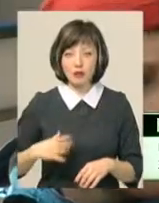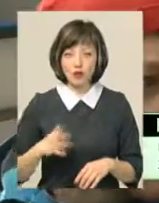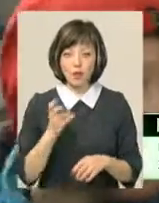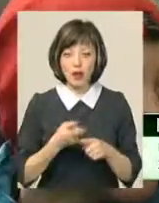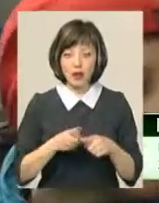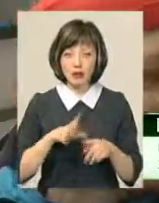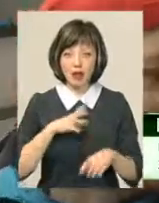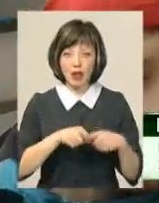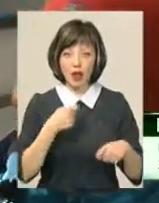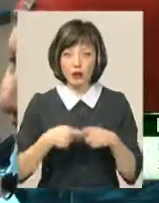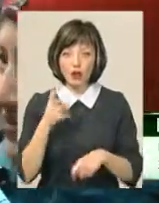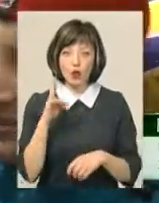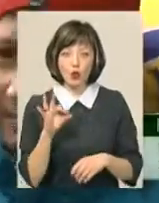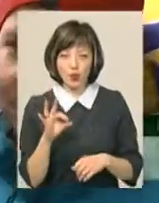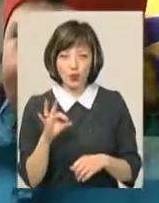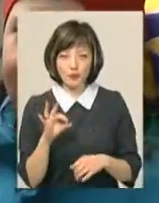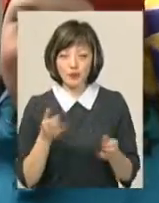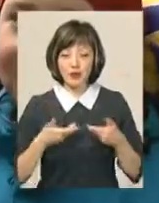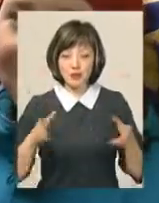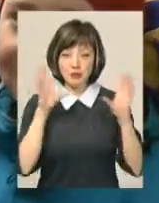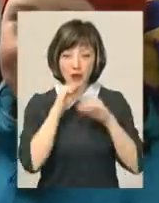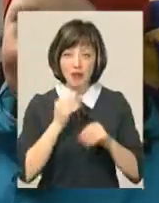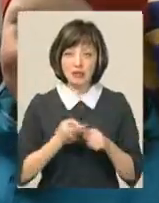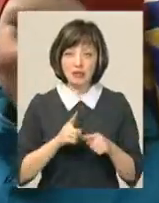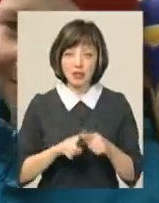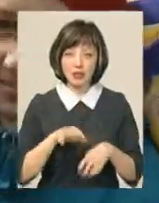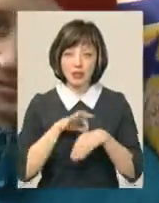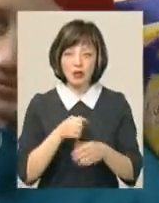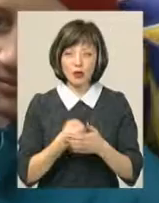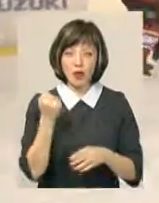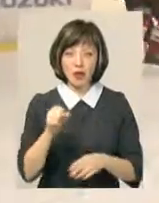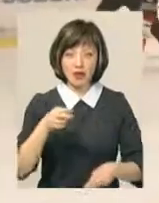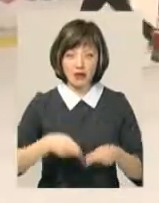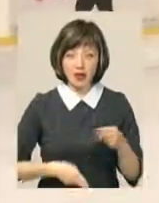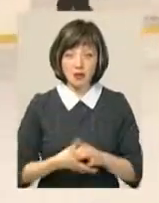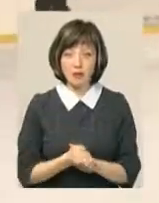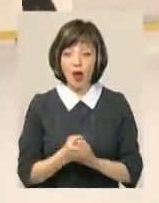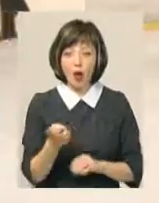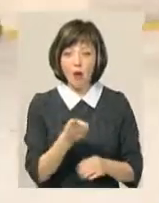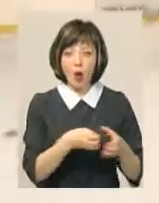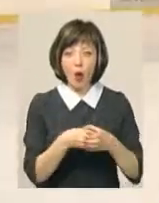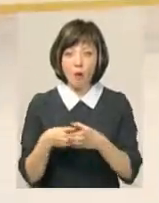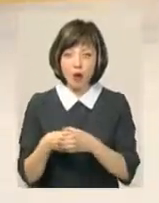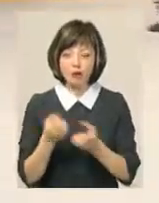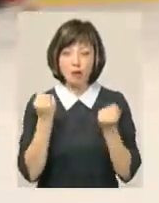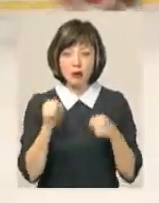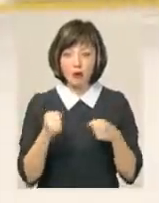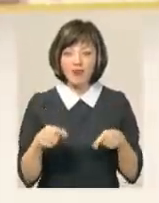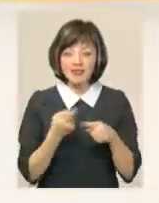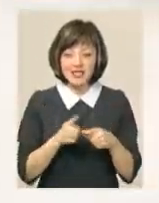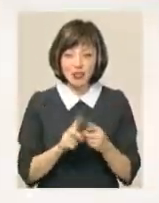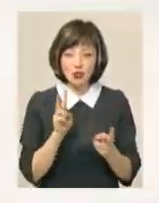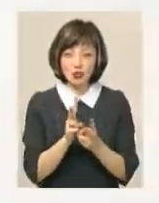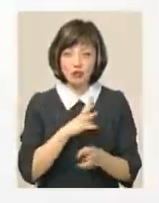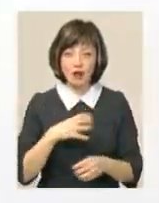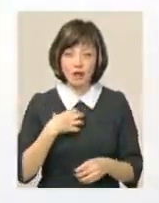були нарушення, але ми справились і довели до побідного кінця. Для обох команд, кажуть гравці, перемога саме в цій зустрічі